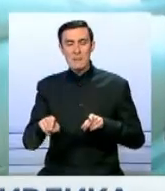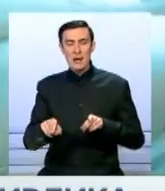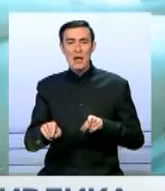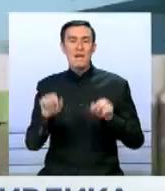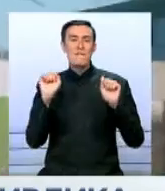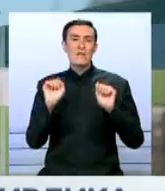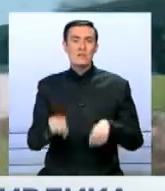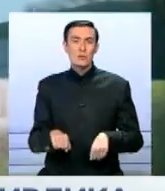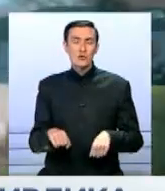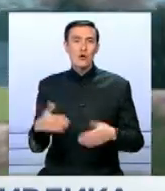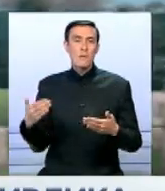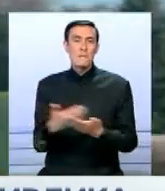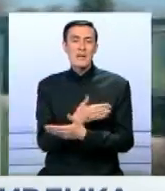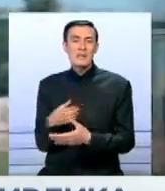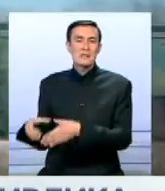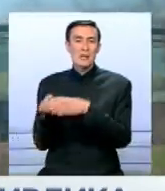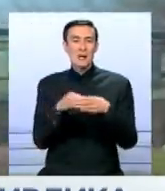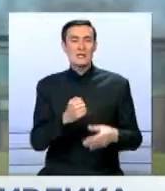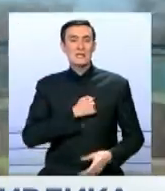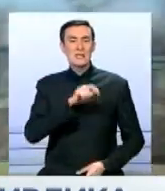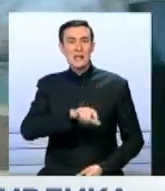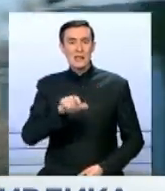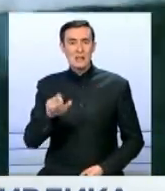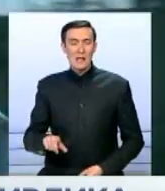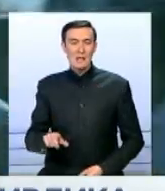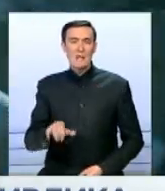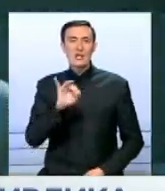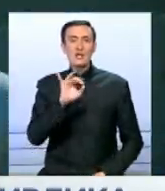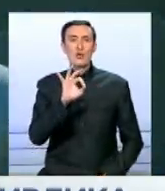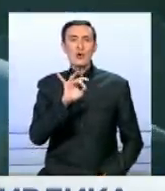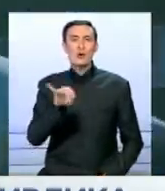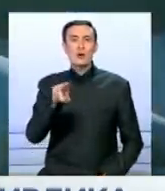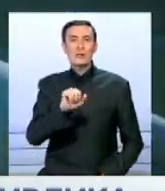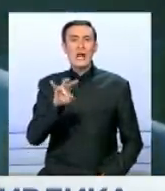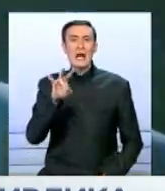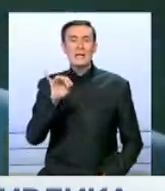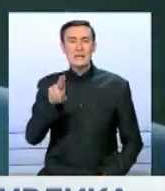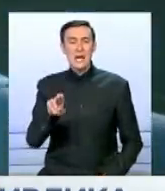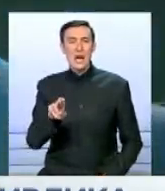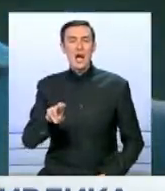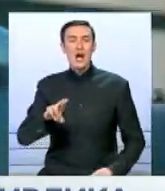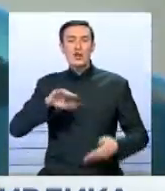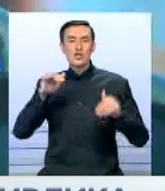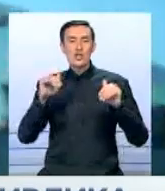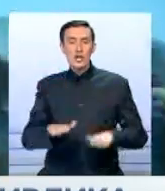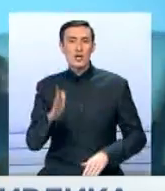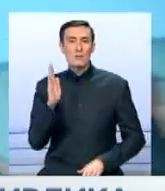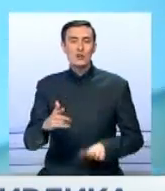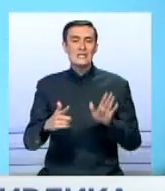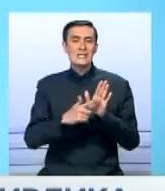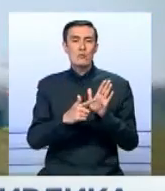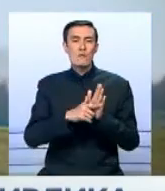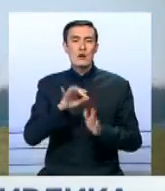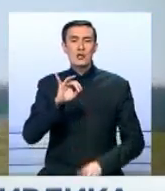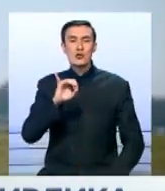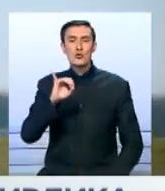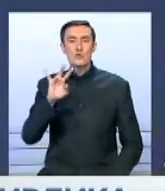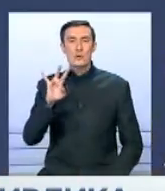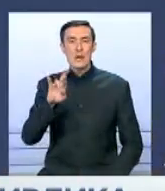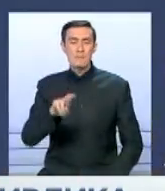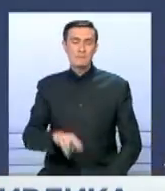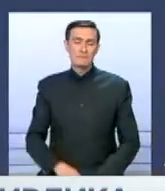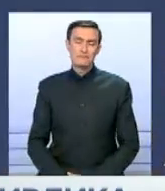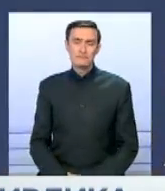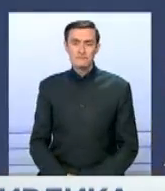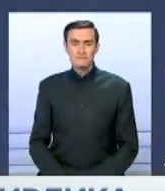Рассматривается возможность о передислокации солдат Бундесвера в Иорданию. Окончательное решение правительства примет 7 июня.